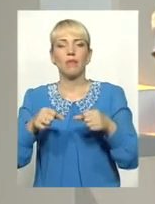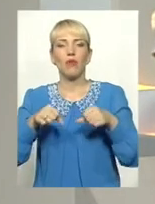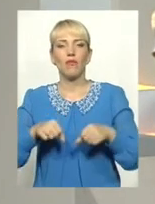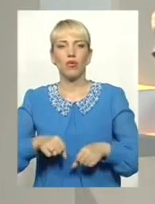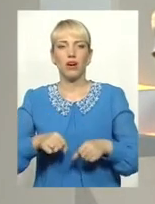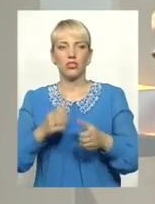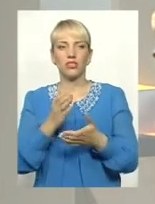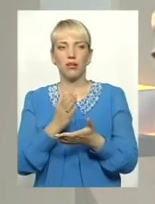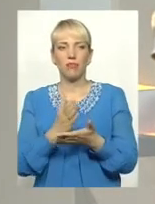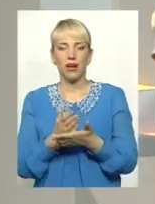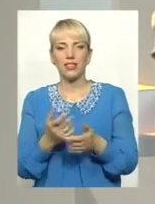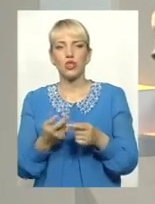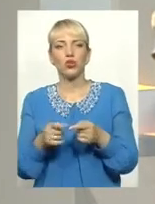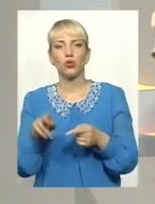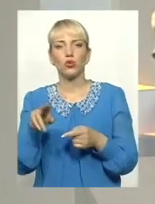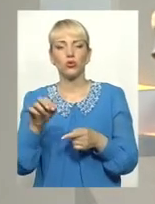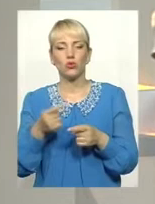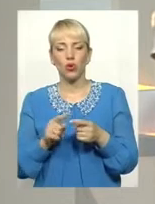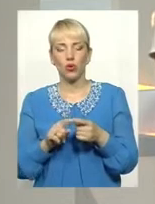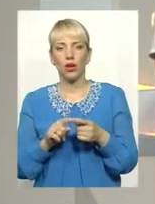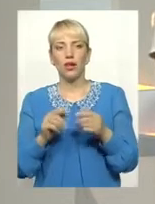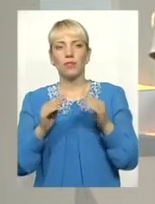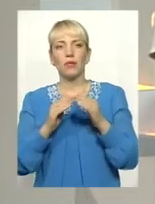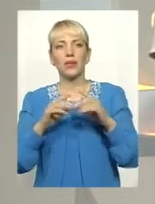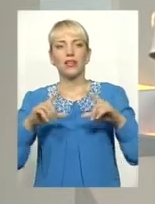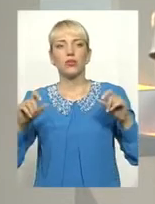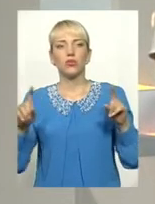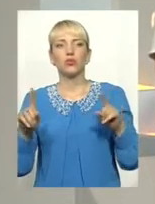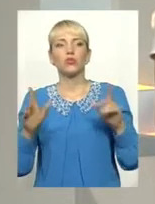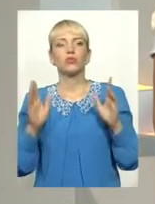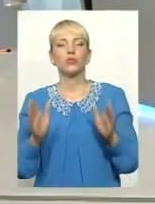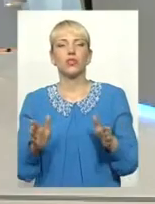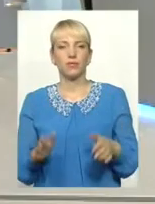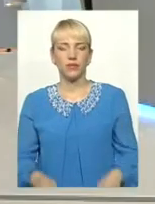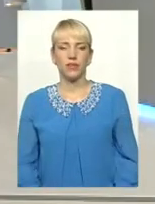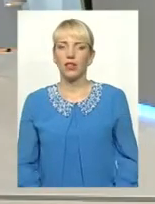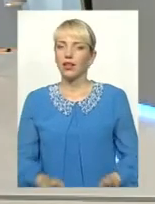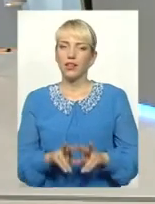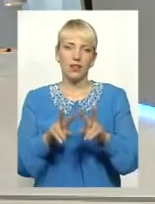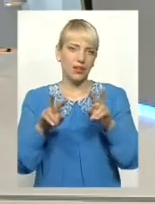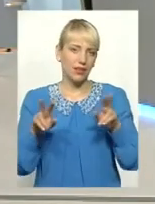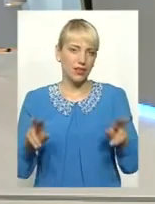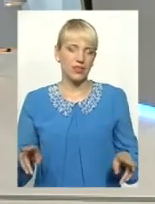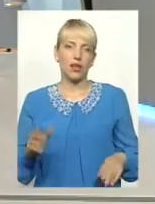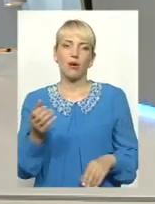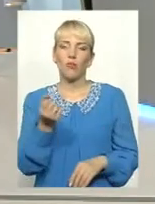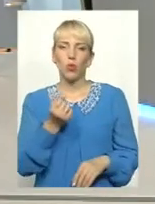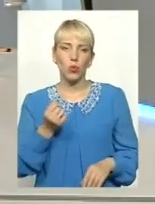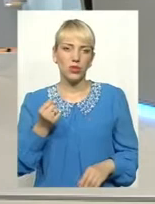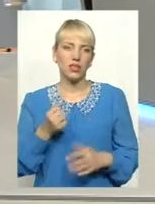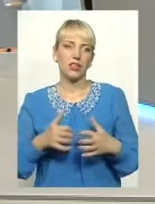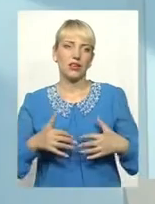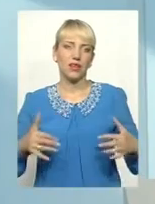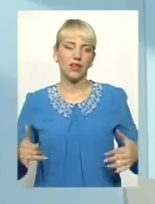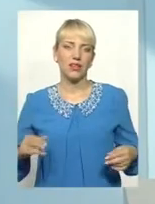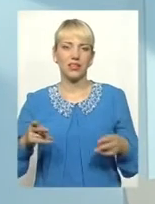щодо цього притулку? От що він безпосередньо буде таке робити? Саме утримання тварин, таке саме утримання,